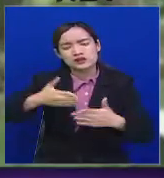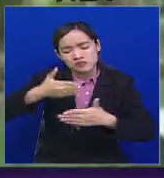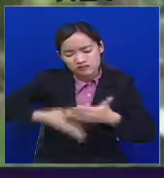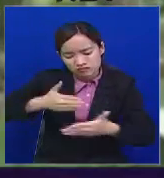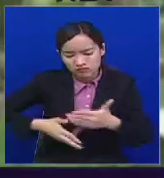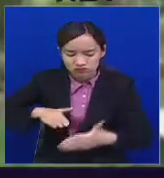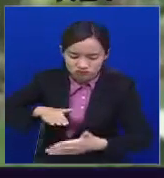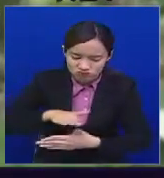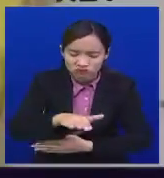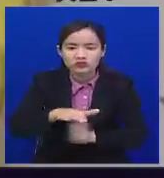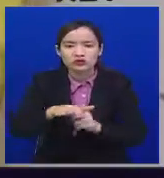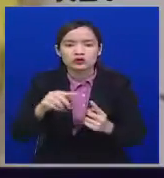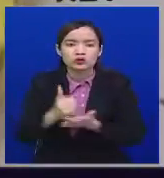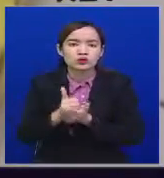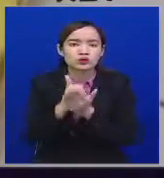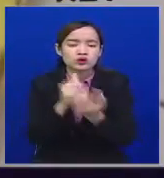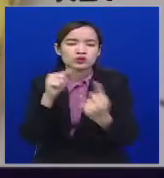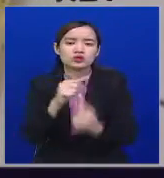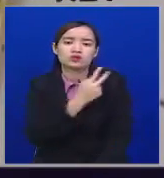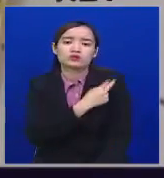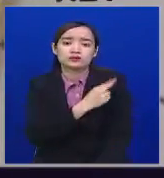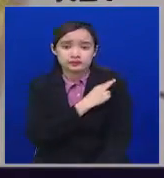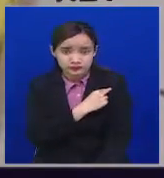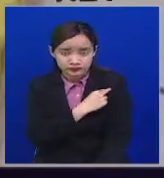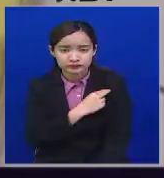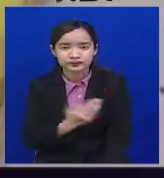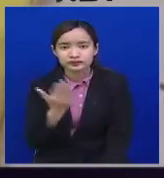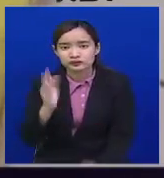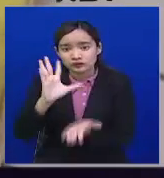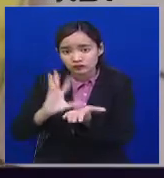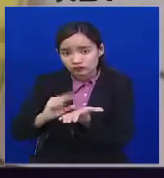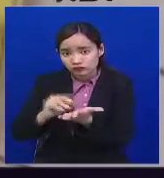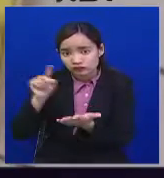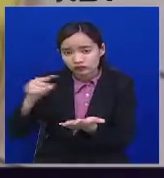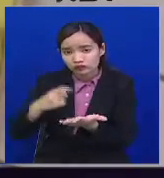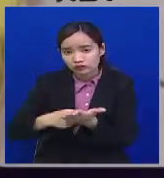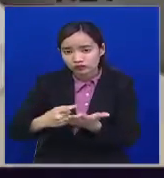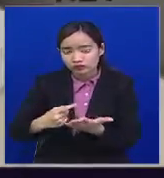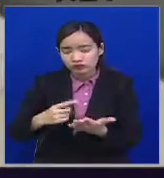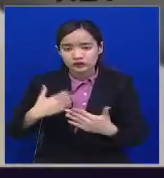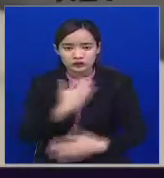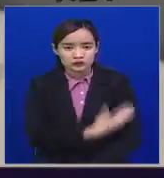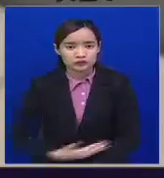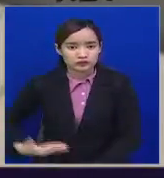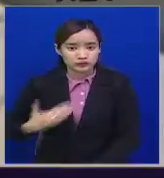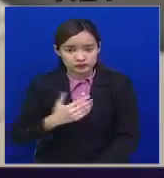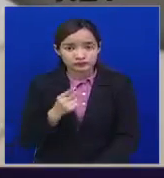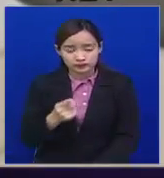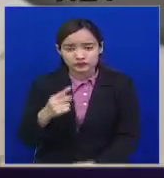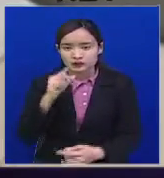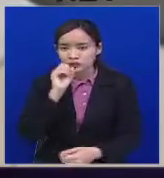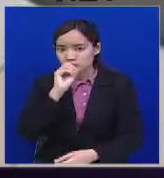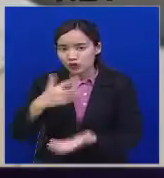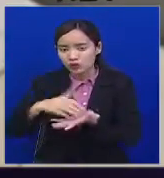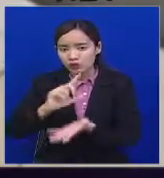ริการของคนไข้ ข้อมูลจากสำนักงานหลักประกันสุขภาพแห่งชาติเปิดเผยว่าชาวไทยภูเขาในพื้นที่อำเภอ